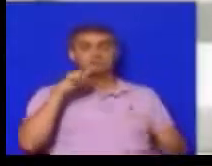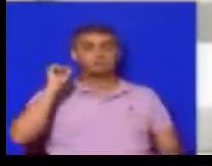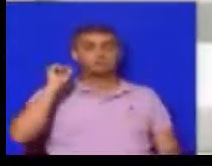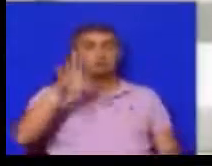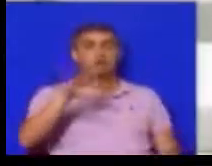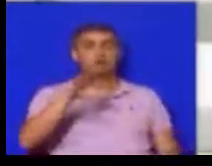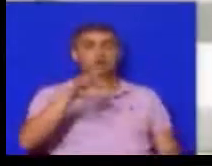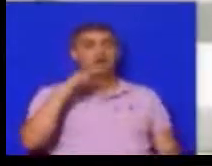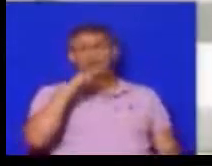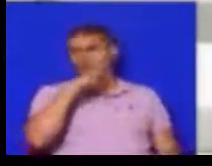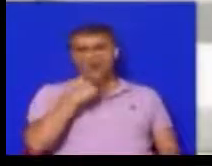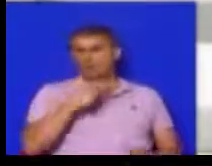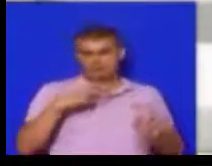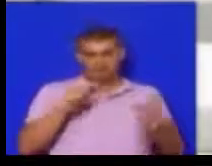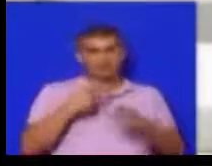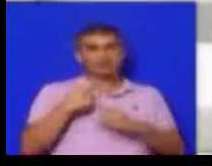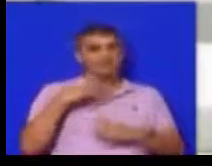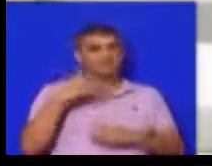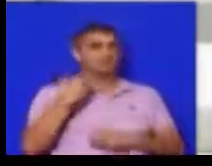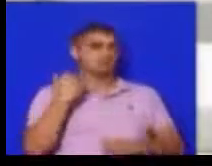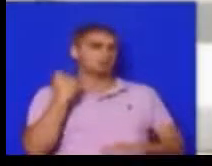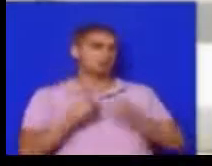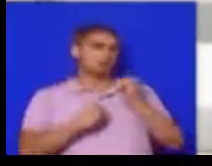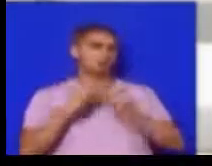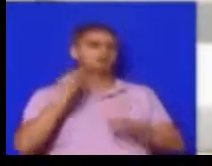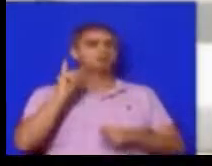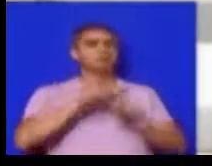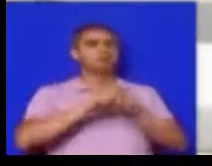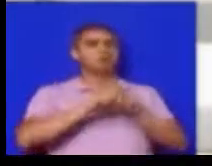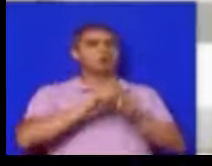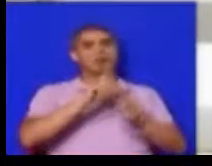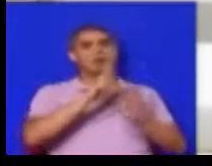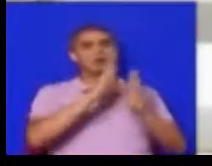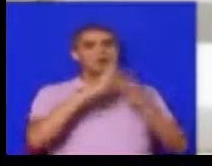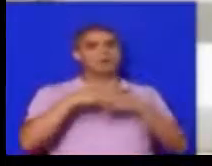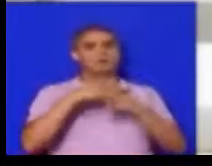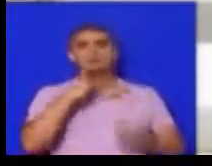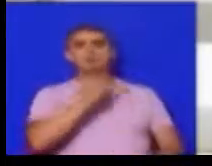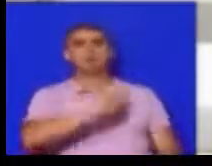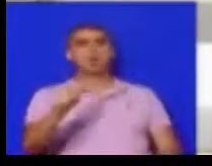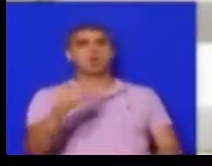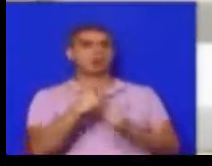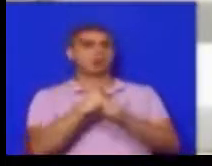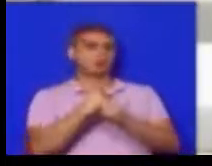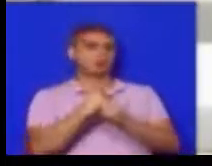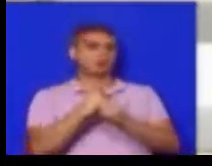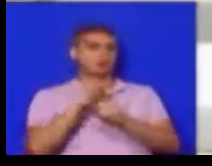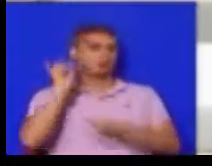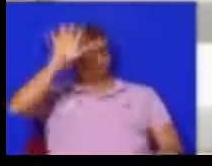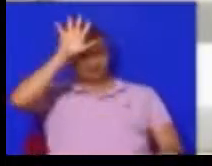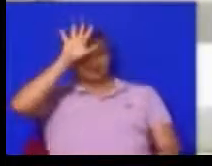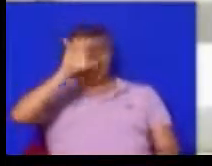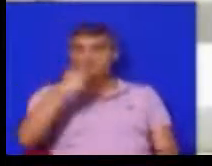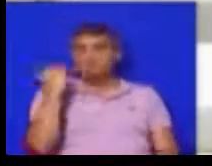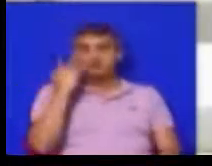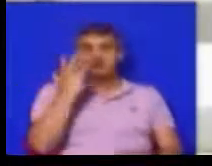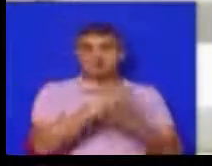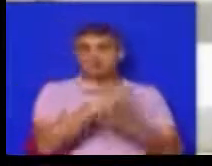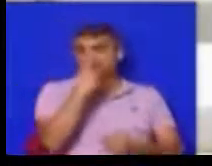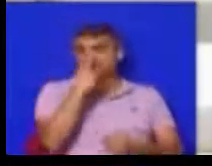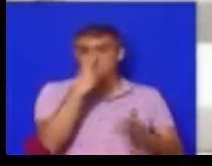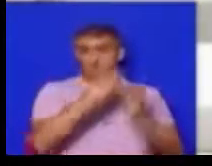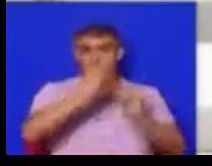אני לא אגיד שאנחנו לא יכולים. זה יהיה לנו קשה אם יש אור אדום דולק ובהיר. אם האמריקאים, אחרי שהם ניסו עם